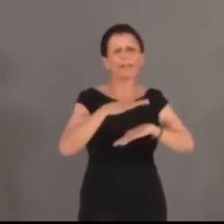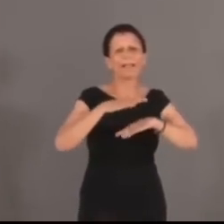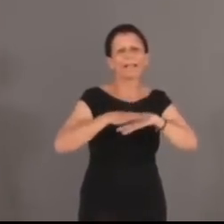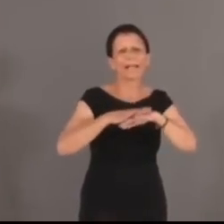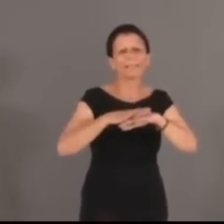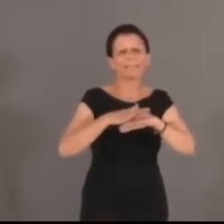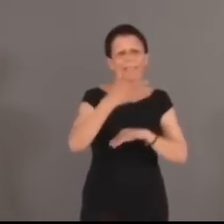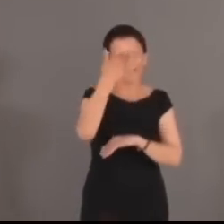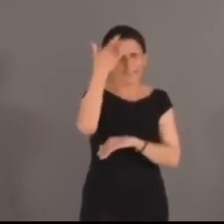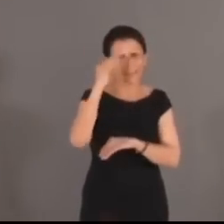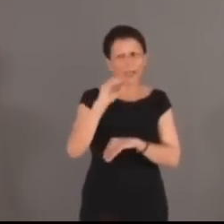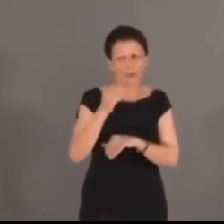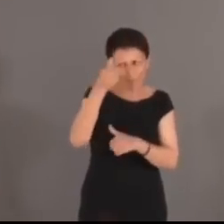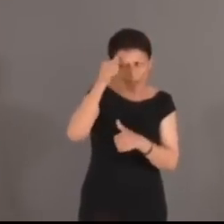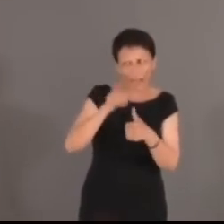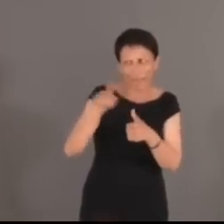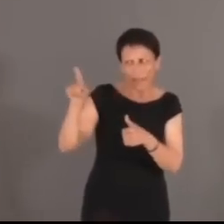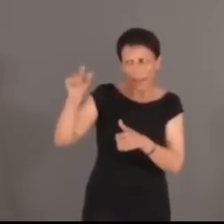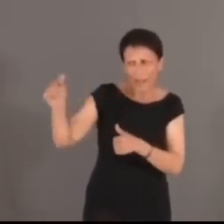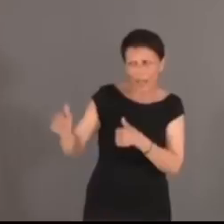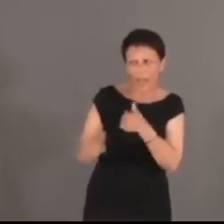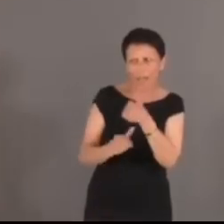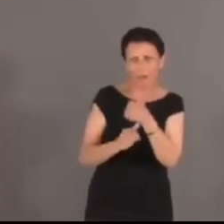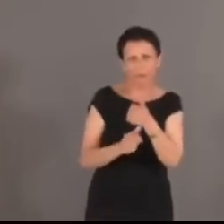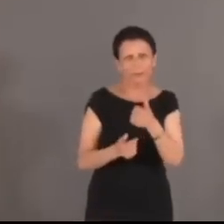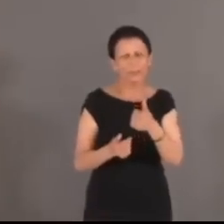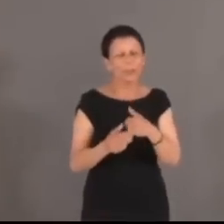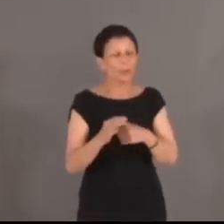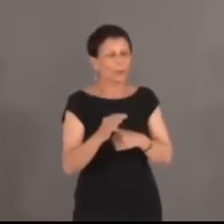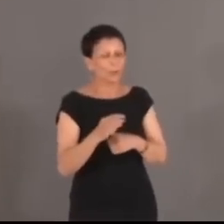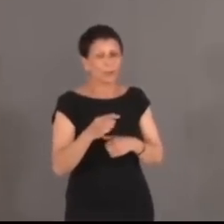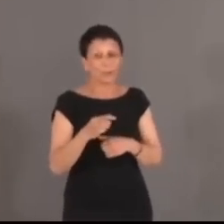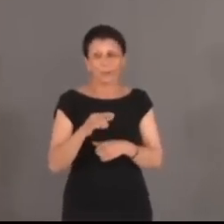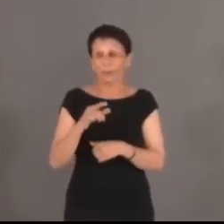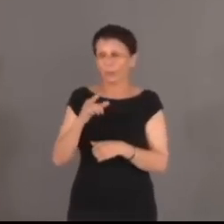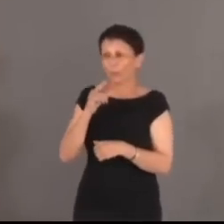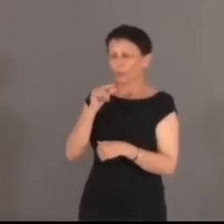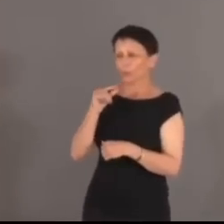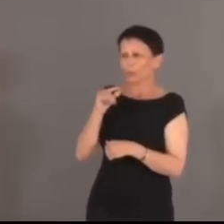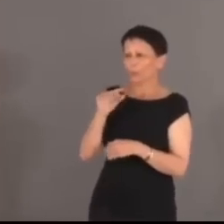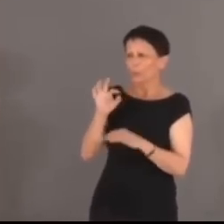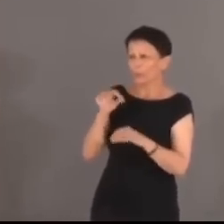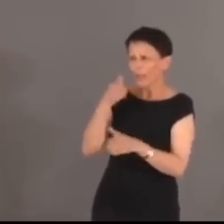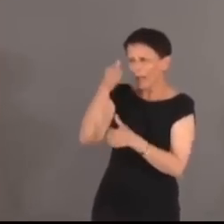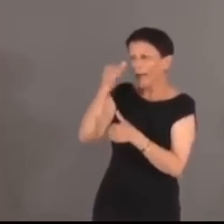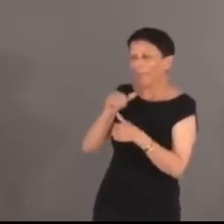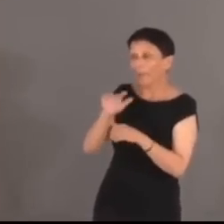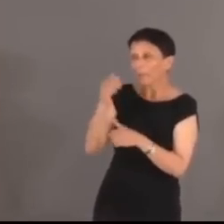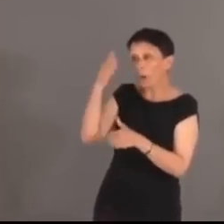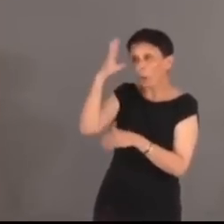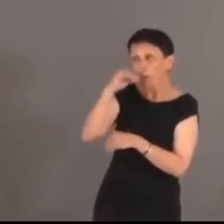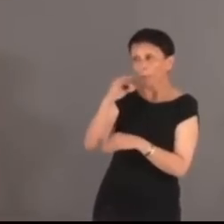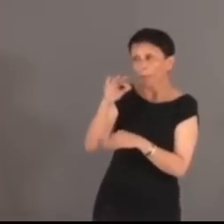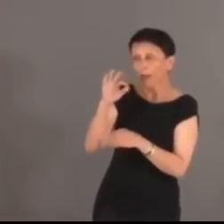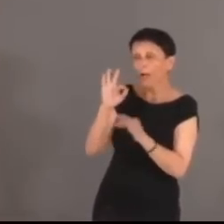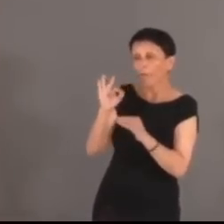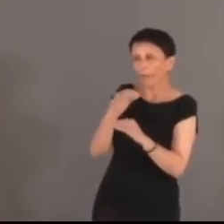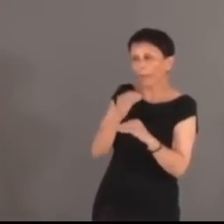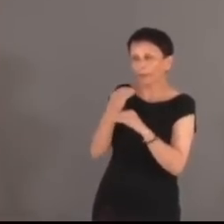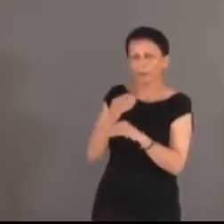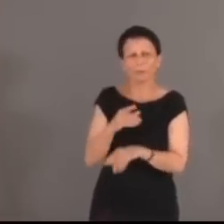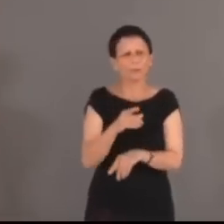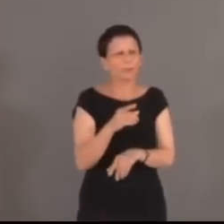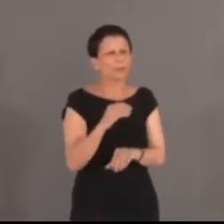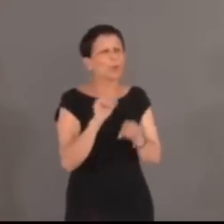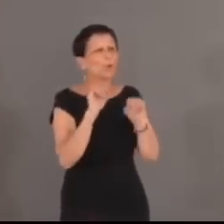été adjoint, je crois, de monsieur. Mais je ne me souviens pas du sandwich. Non, mais vous avez adjoint. Peut-être déjeuniez-vous de